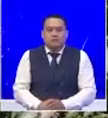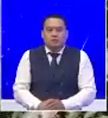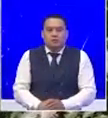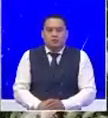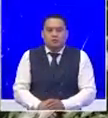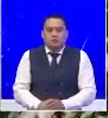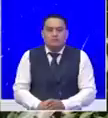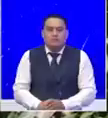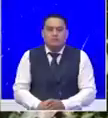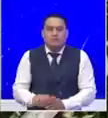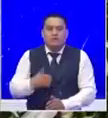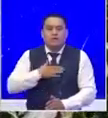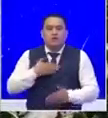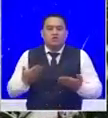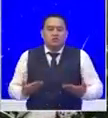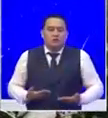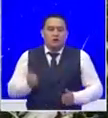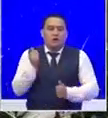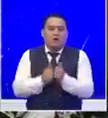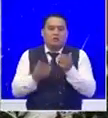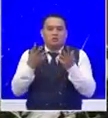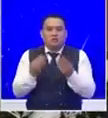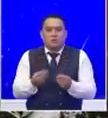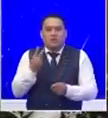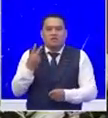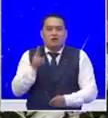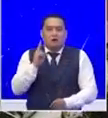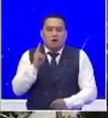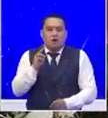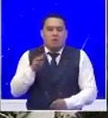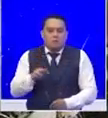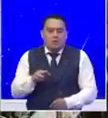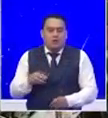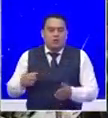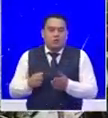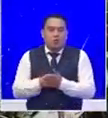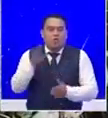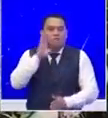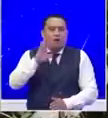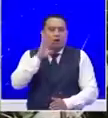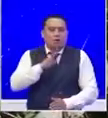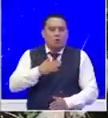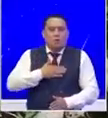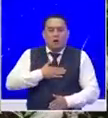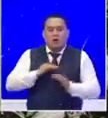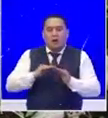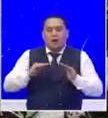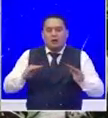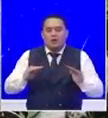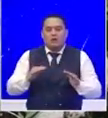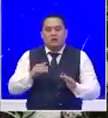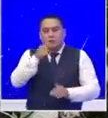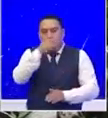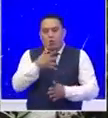Я живу в этой деревне. Каждый день мне приходится проходить по 2 километра до колонки, чтобы набрать питьевой воды. У меня маленькие дети, порой не